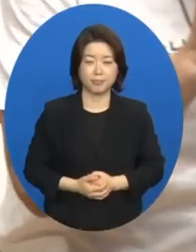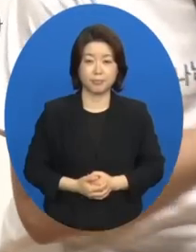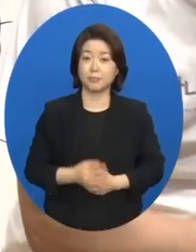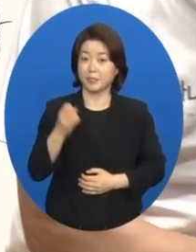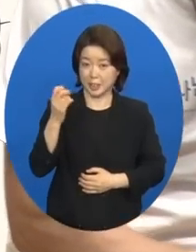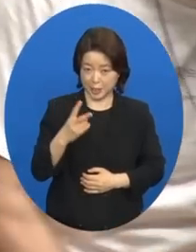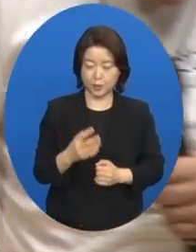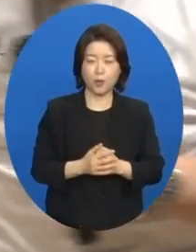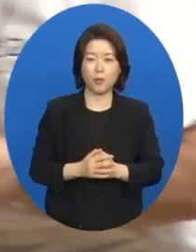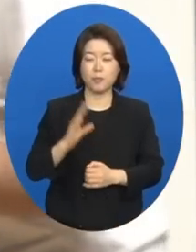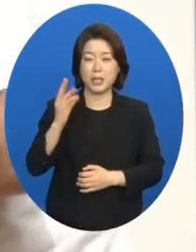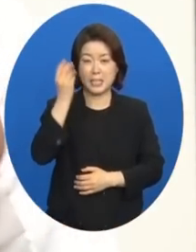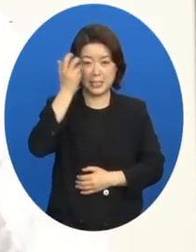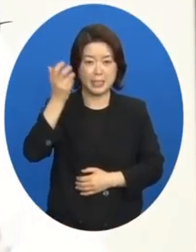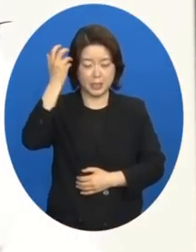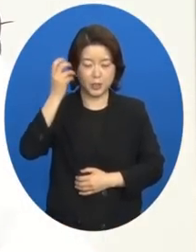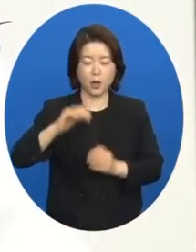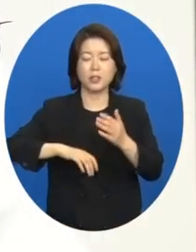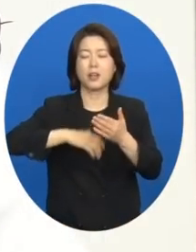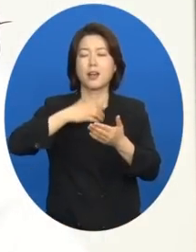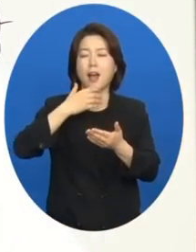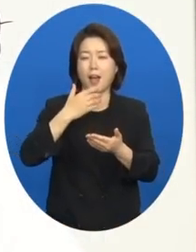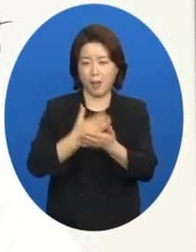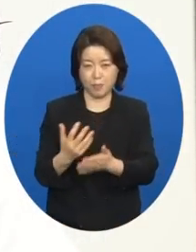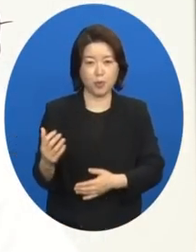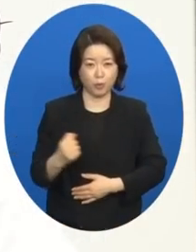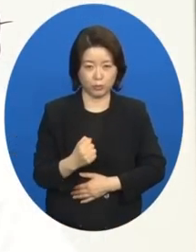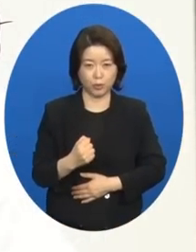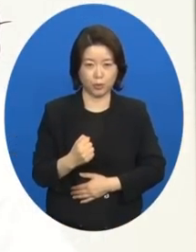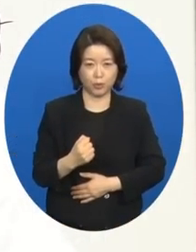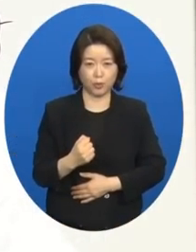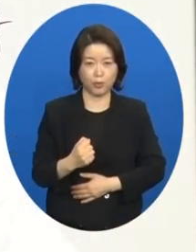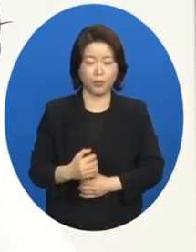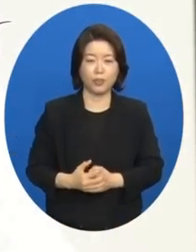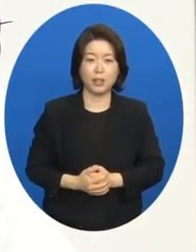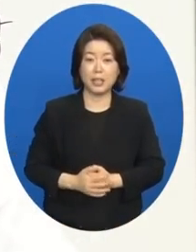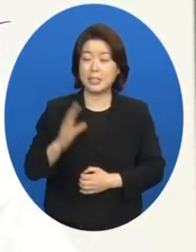그리고 성령의 감동으로